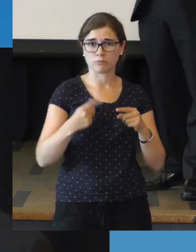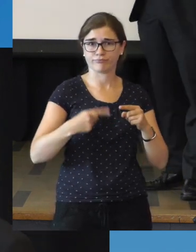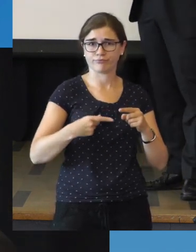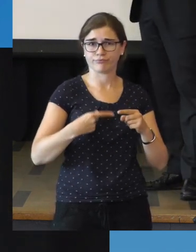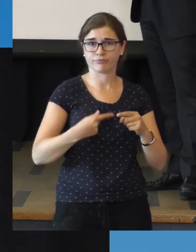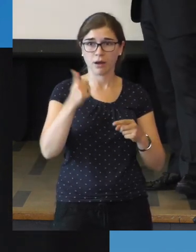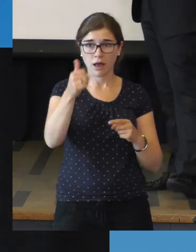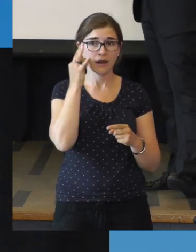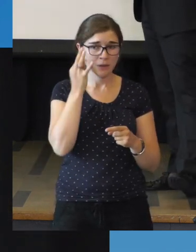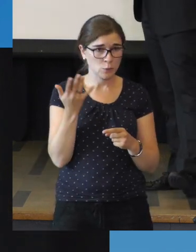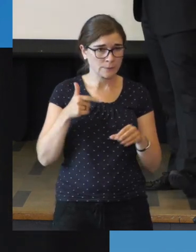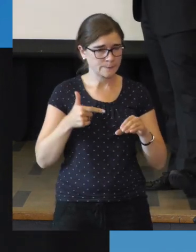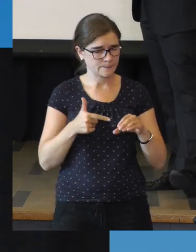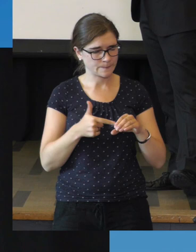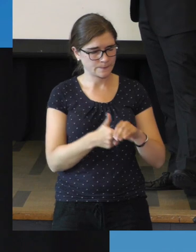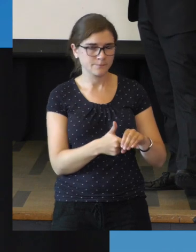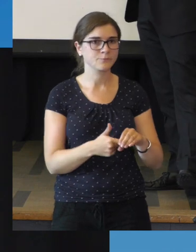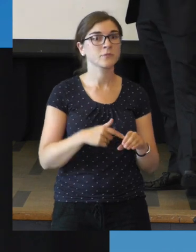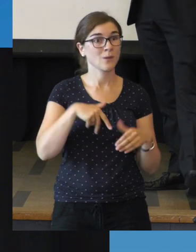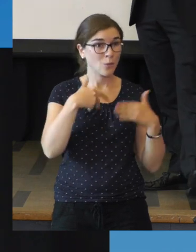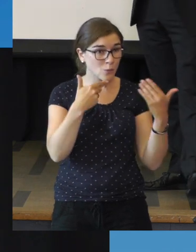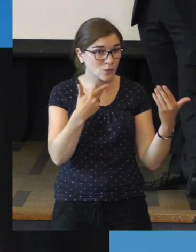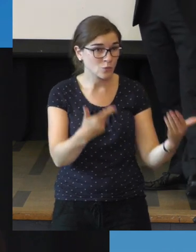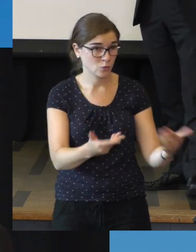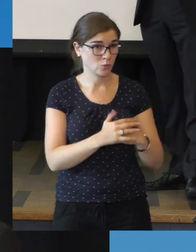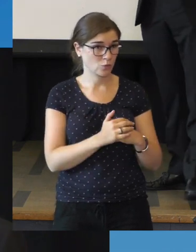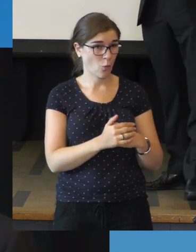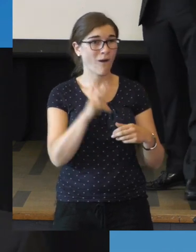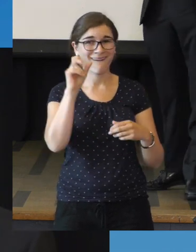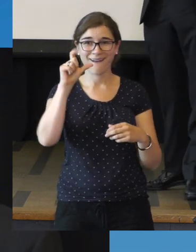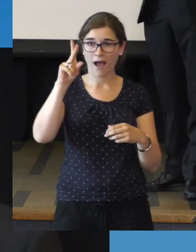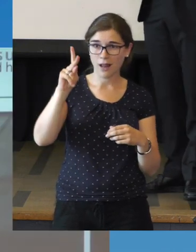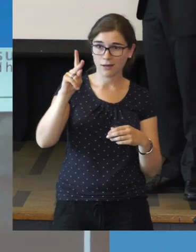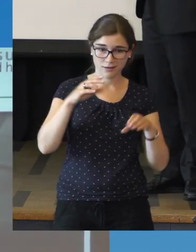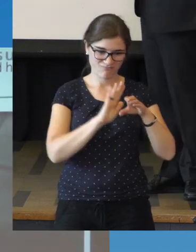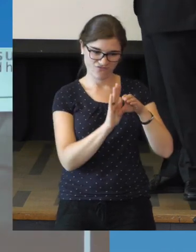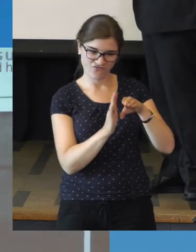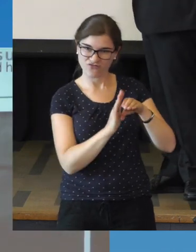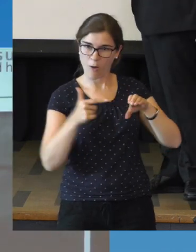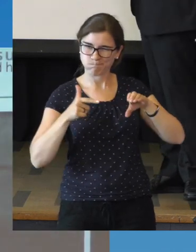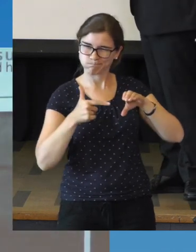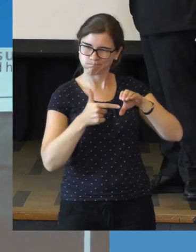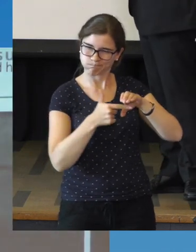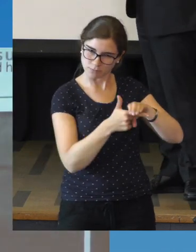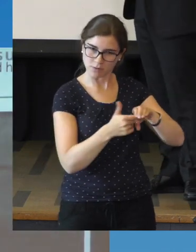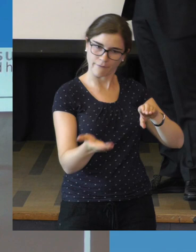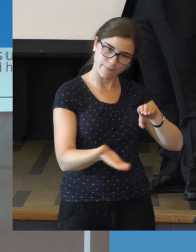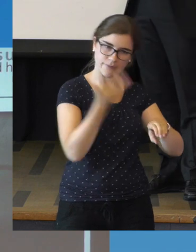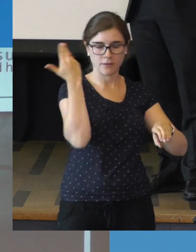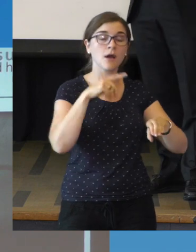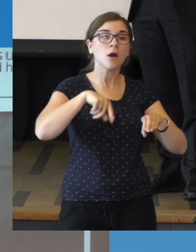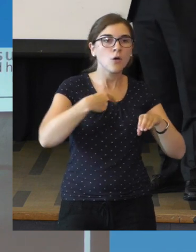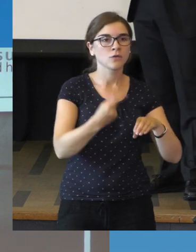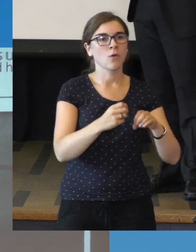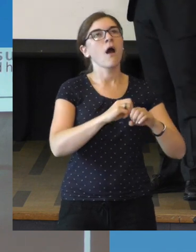ist diamantenbestichtet. Und damit bohren wir letztendlich die Kalkschalen auf, sodass sich das Gefäß danach wieder öffnet